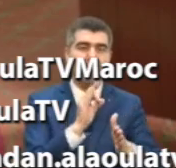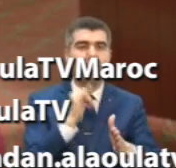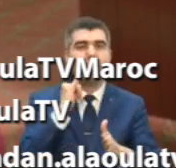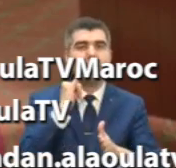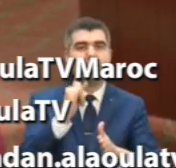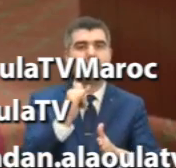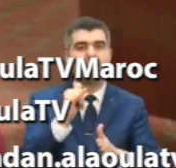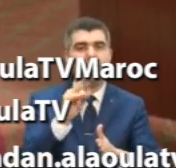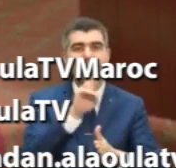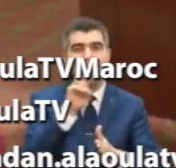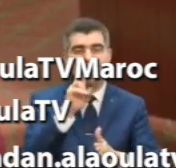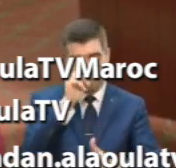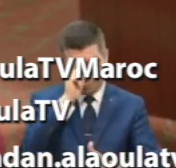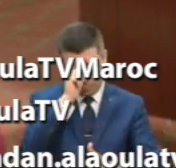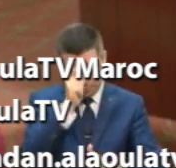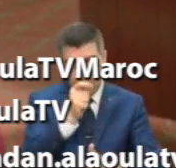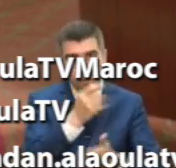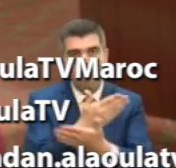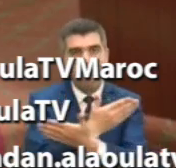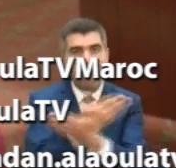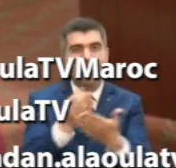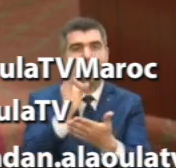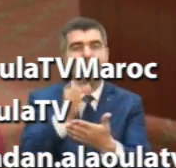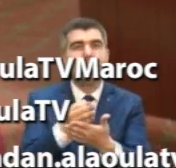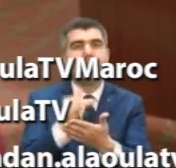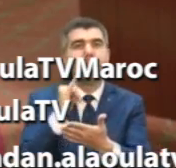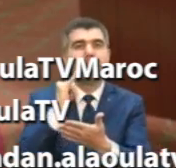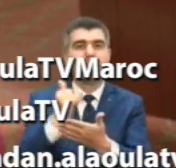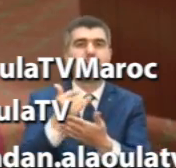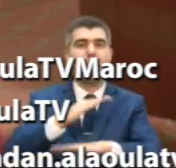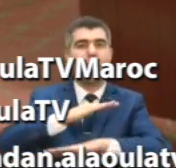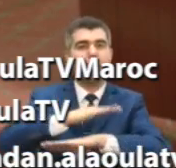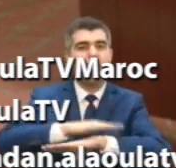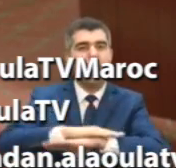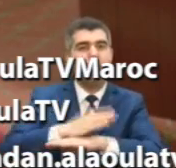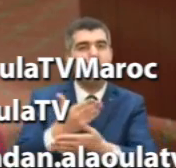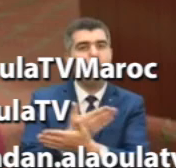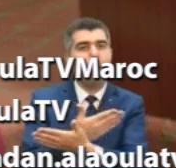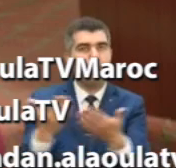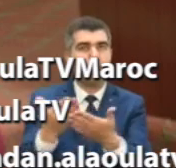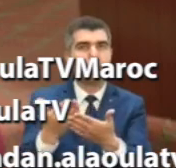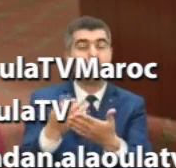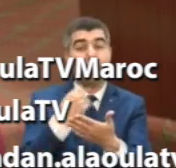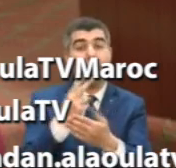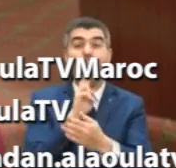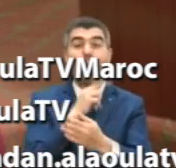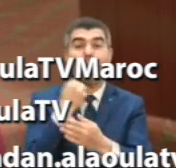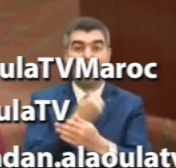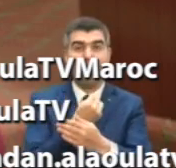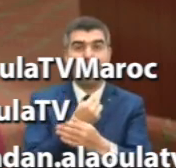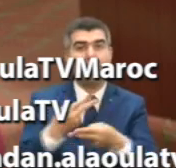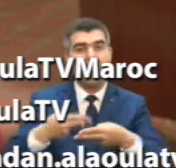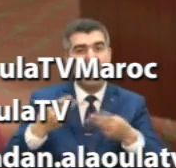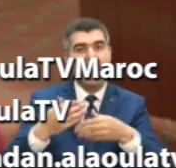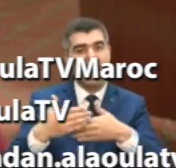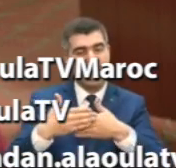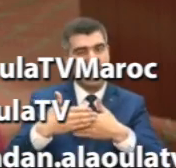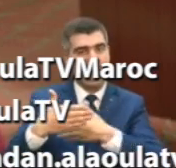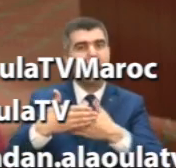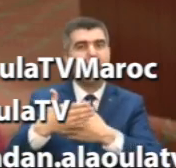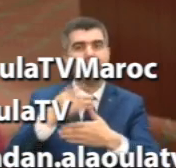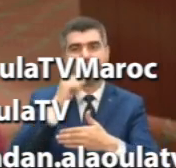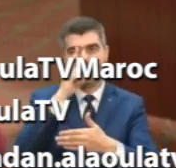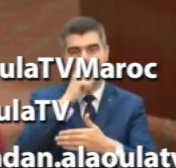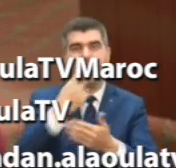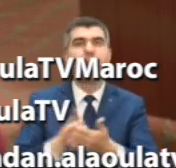دائما من توقير وحرمة وهيبة. والحكومة ستعلن في